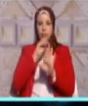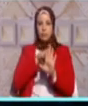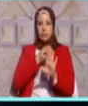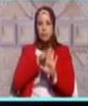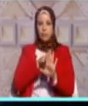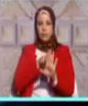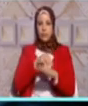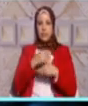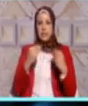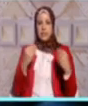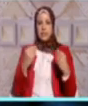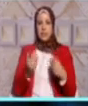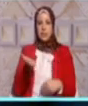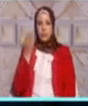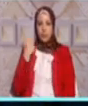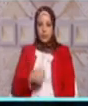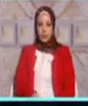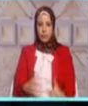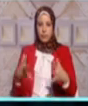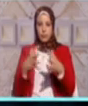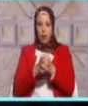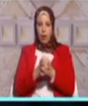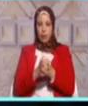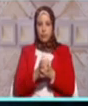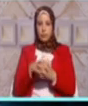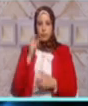من مئات السنين يعني فيما يتعلق بسلوكيات بشر يعني.